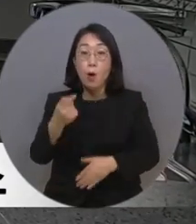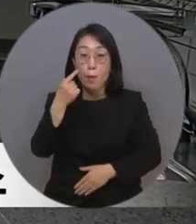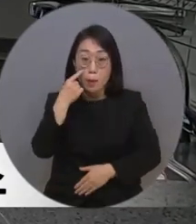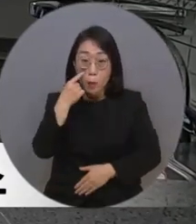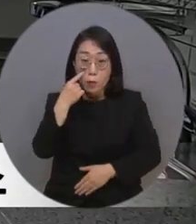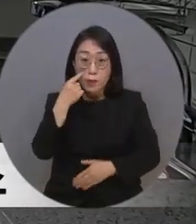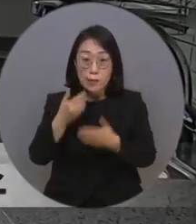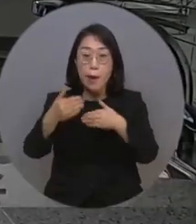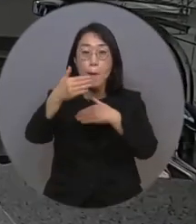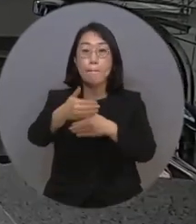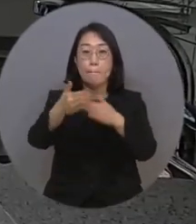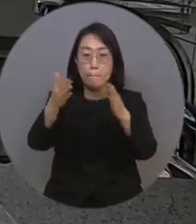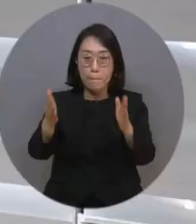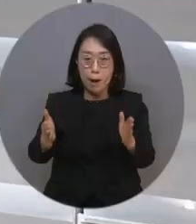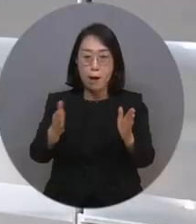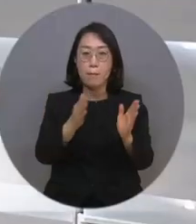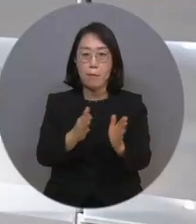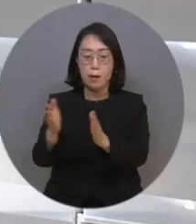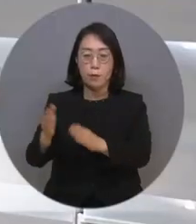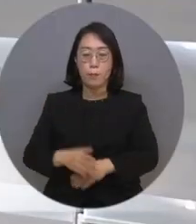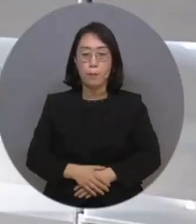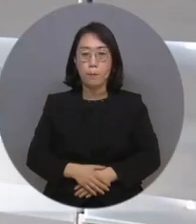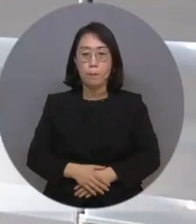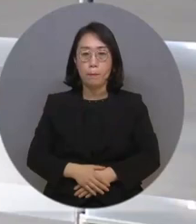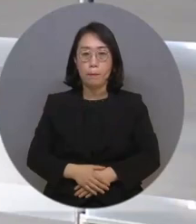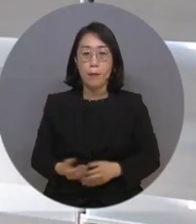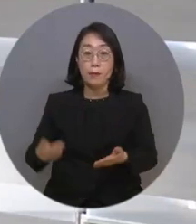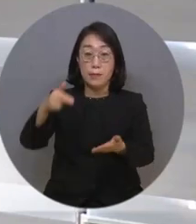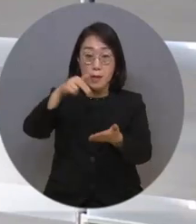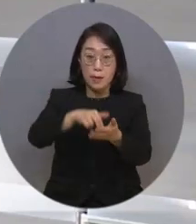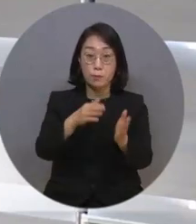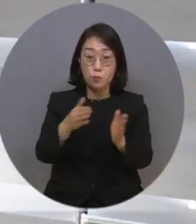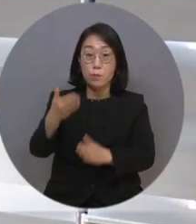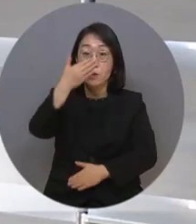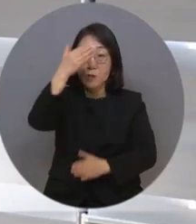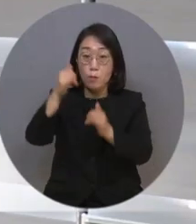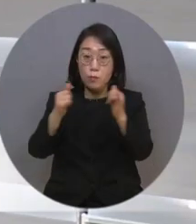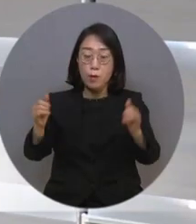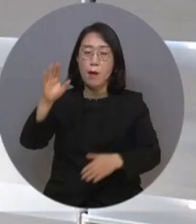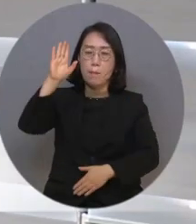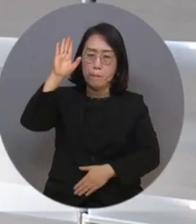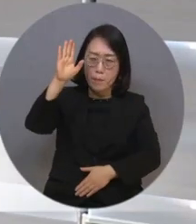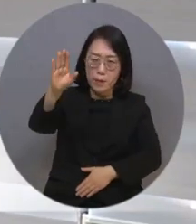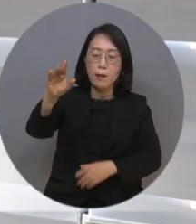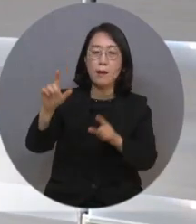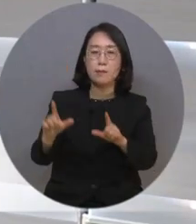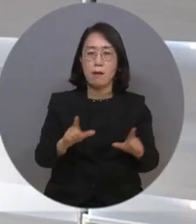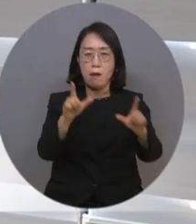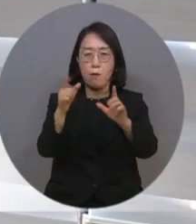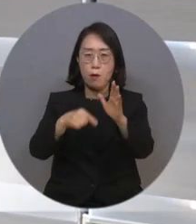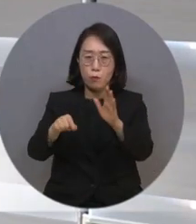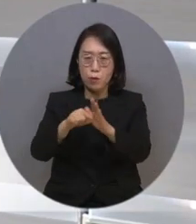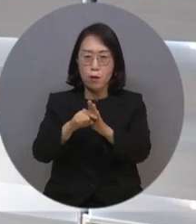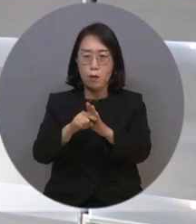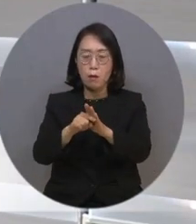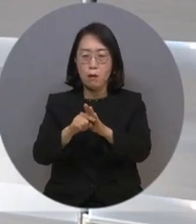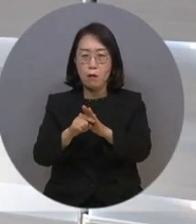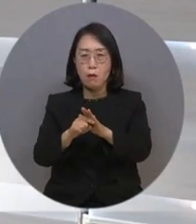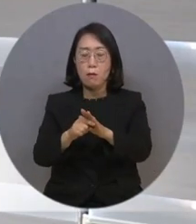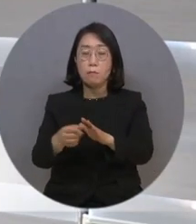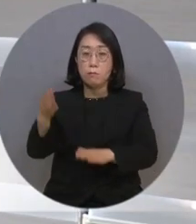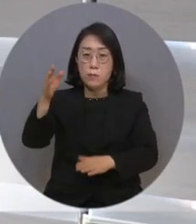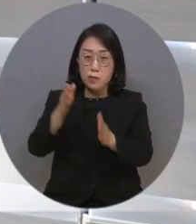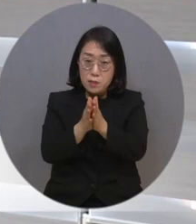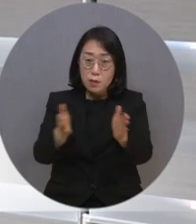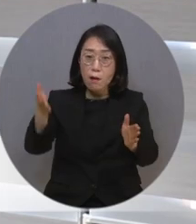있는 체험실을 운영합니다. 자립준비 청년이 미래를 향해 힘찬 도전을 하였으나 여러 가지